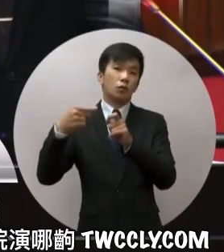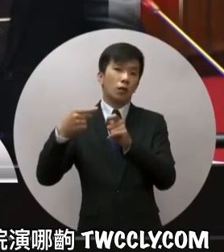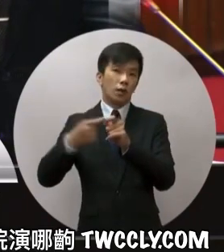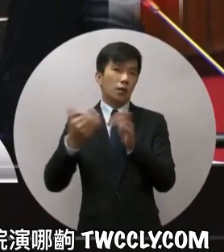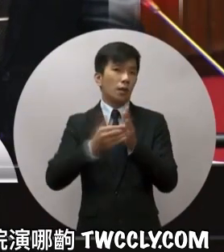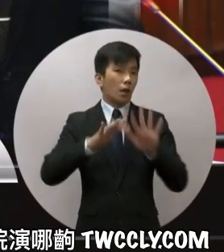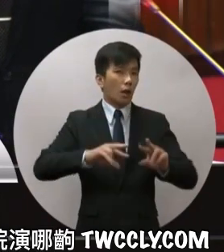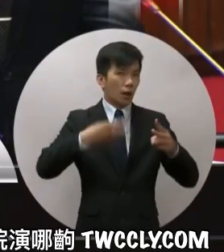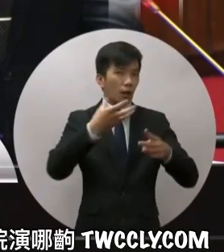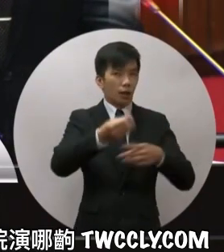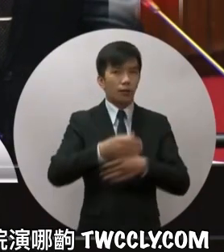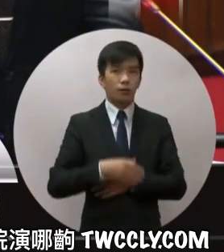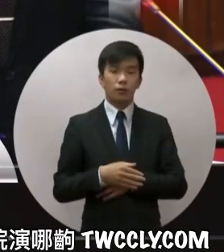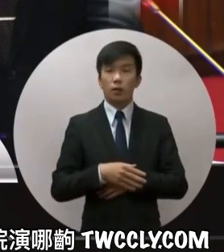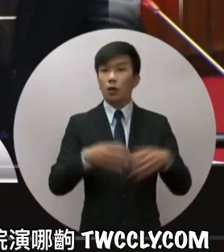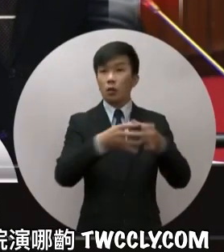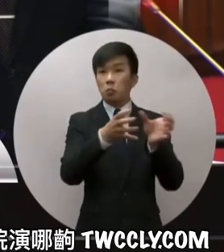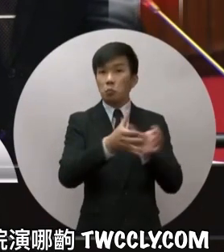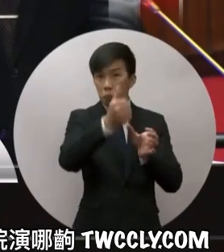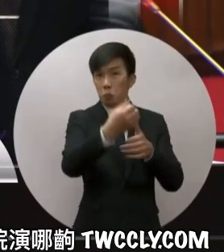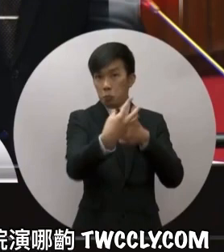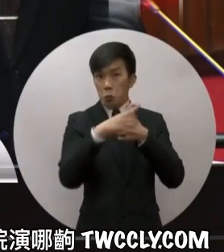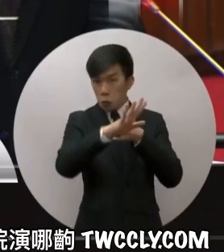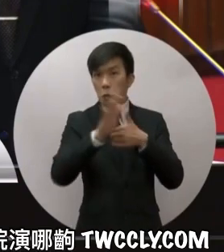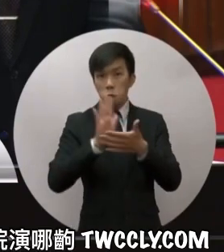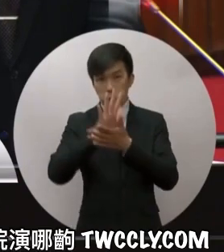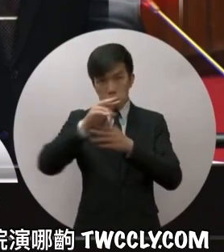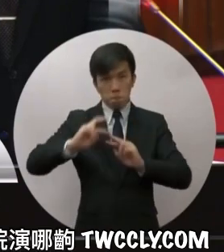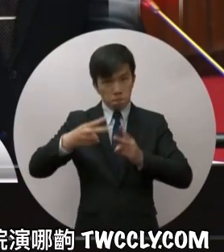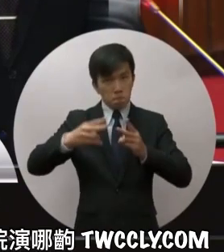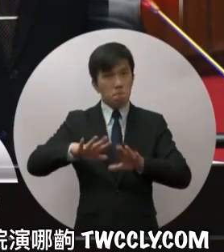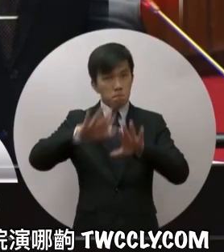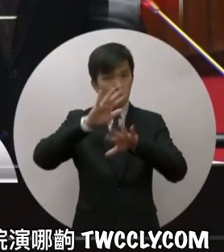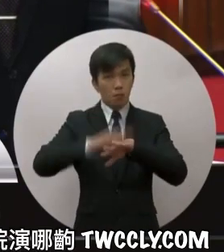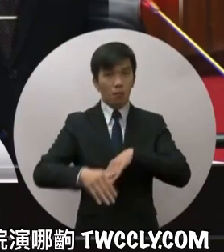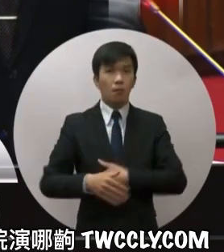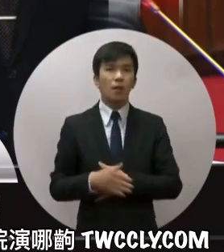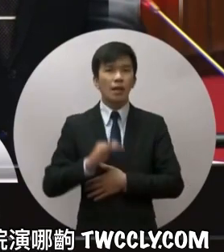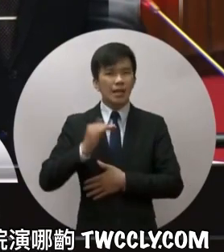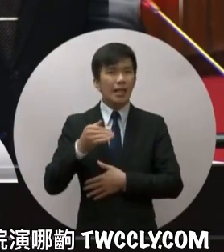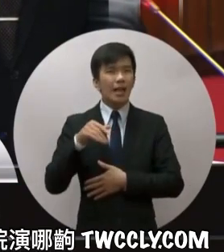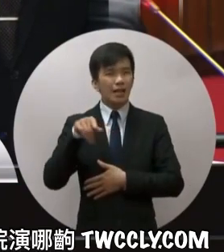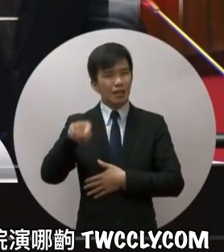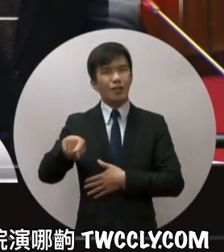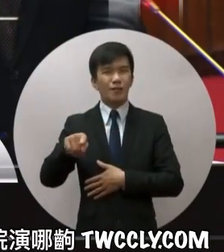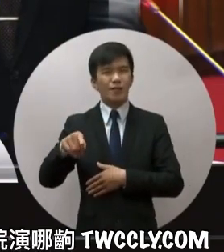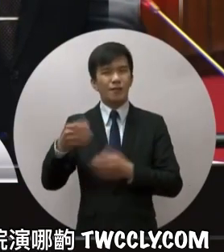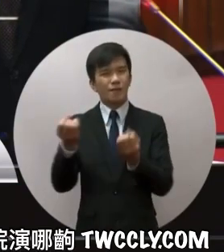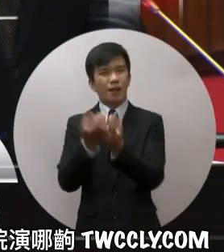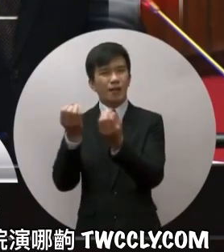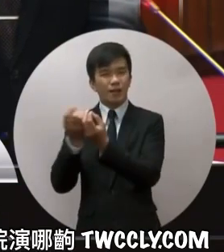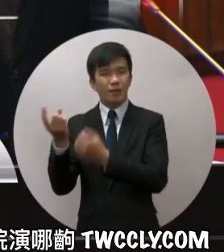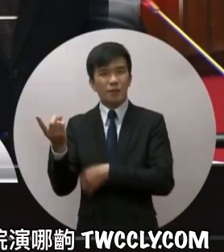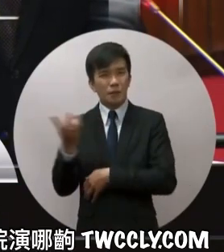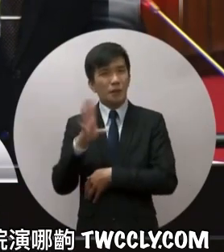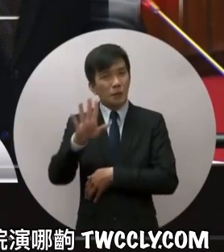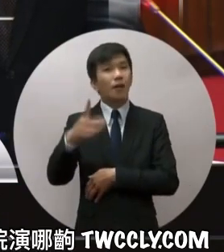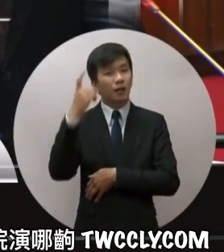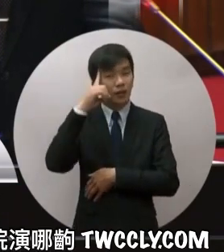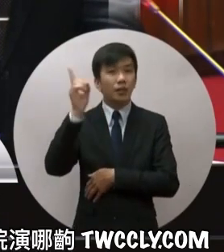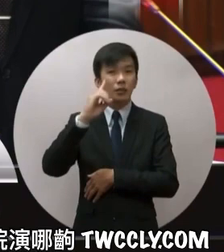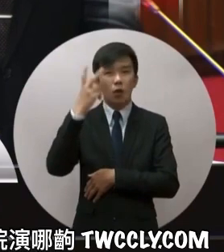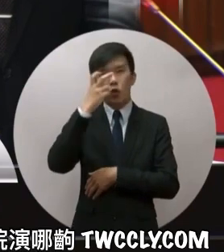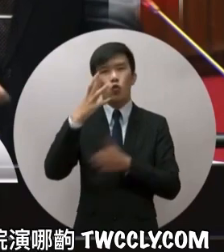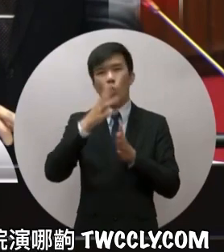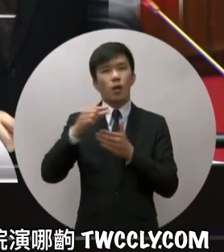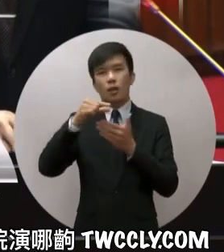部長當時有說我們會陸續的去把它完善但是這個確實其實從這種種跡象反映其實這個相關的管理機制